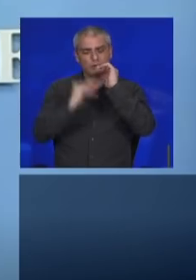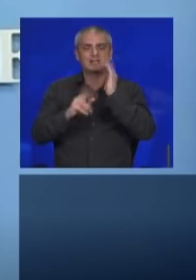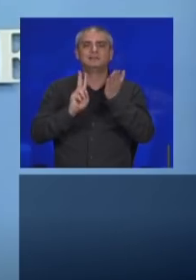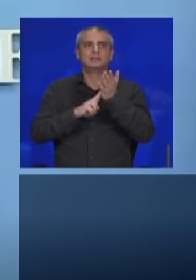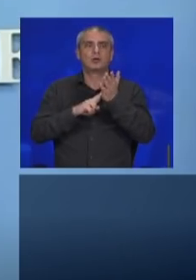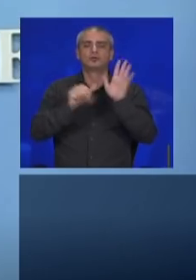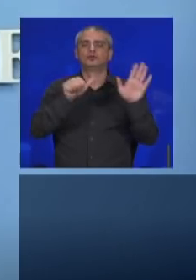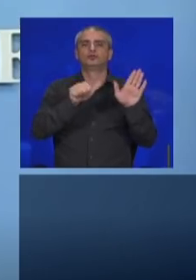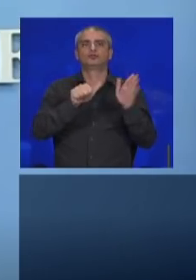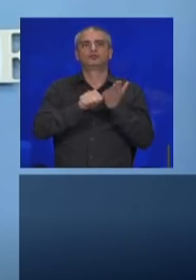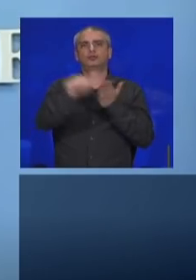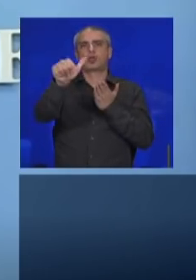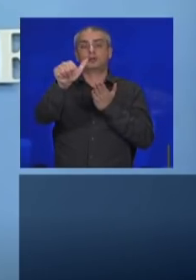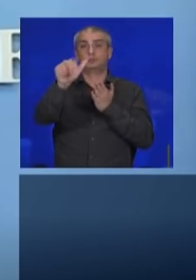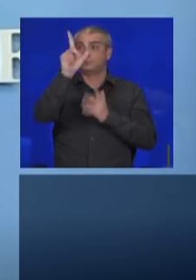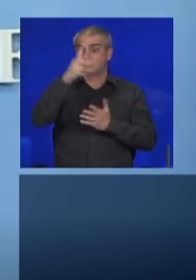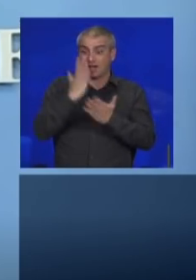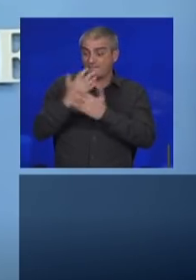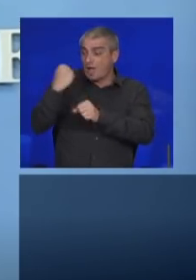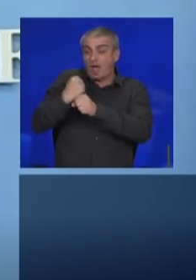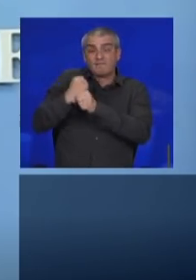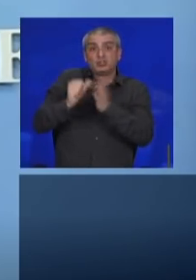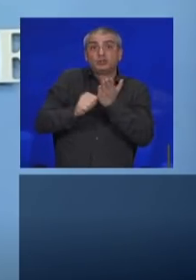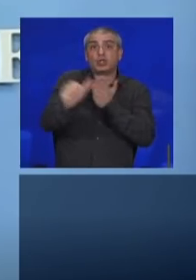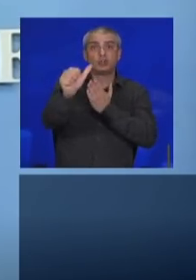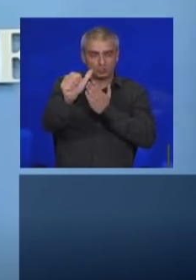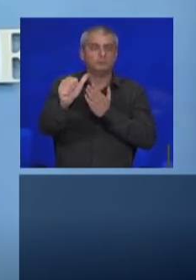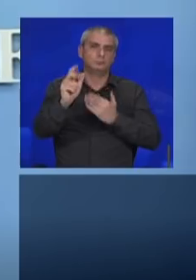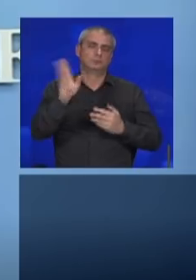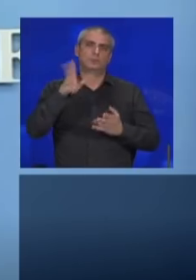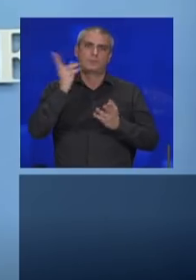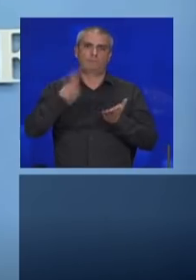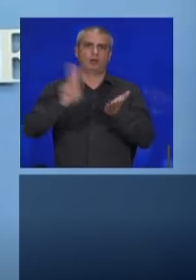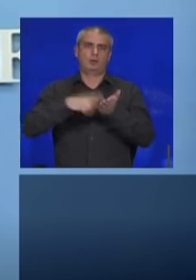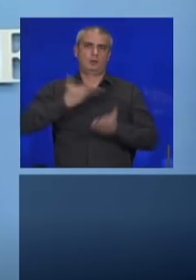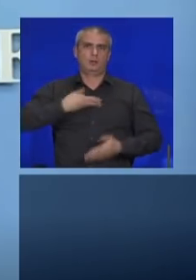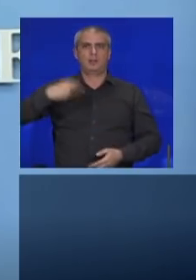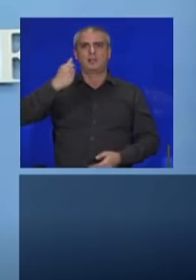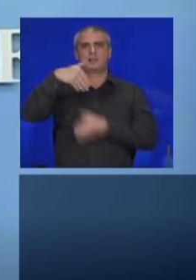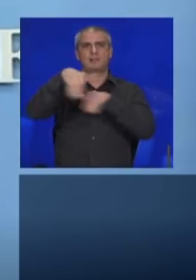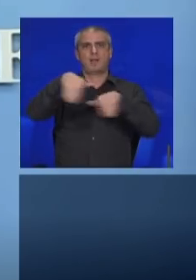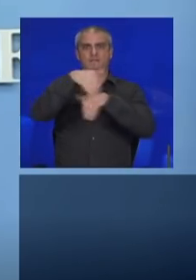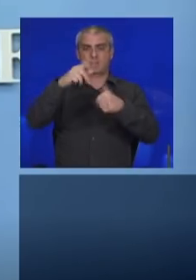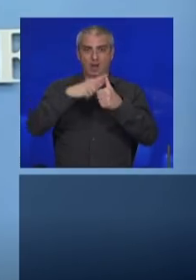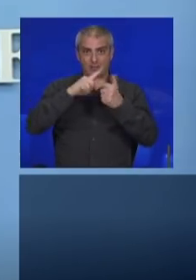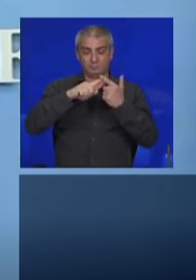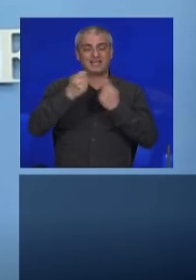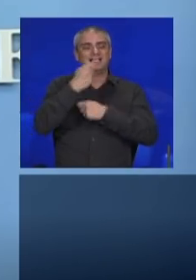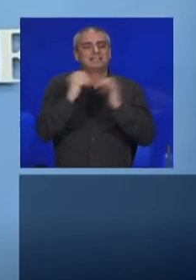חודשים. זאת אומרת, אדם שעבד שישה חודשים, זכאי לדמי אבטלה. לגבי עסקים קטנים ועצמאים,